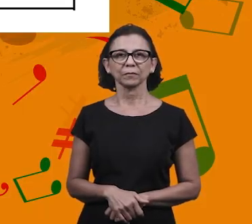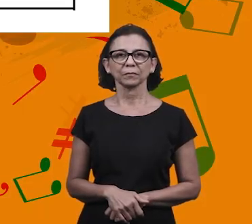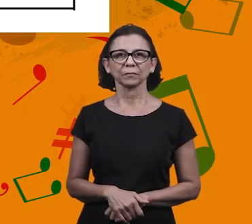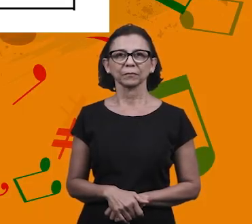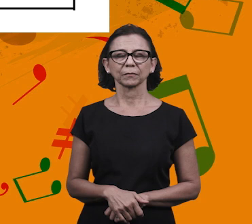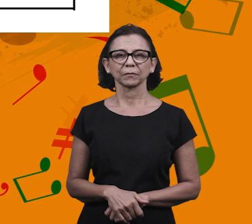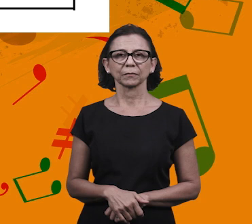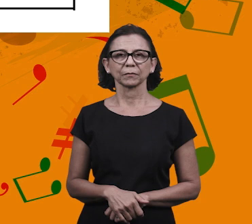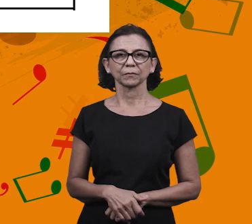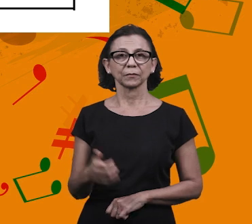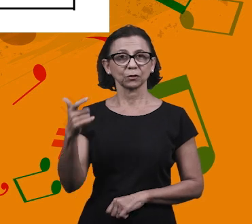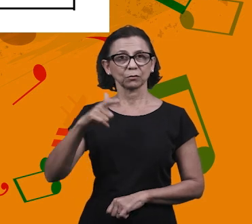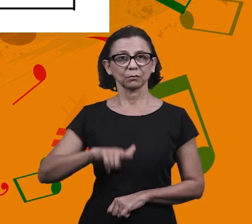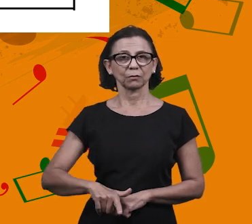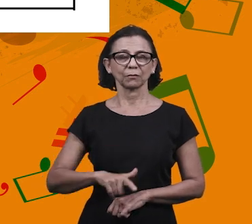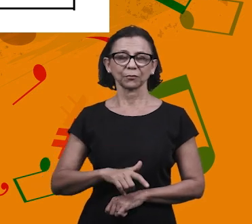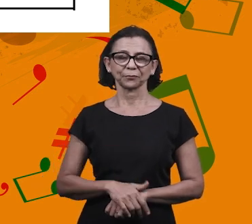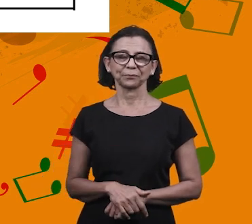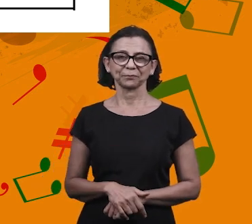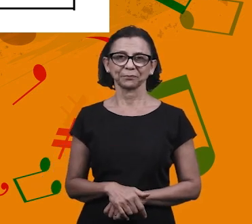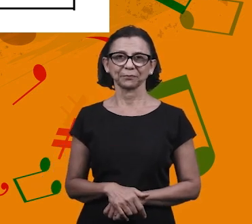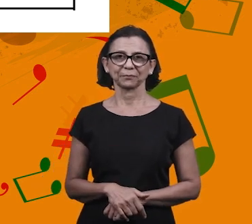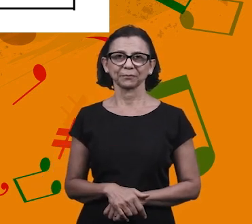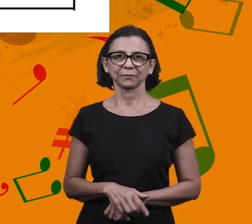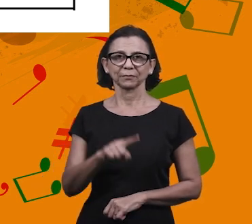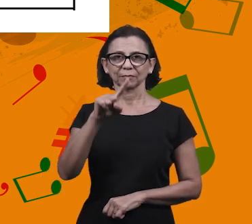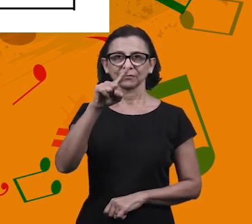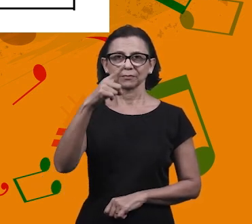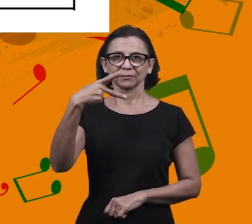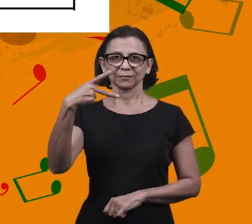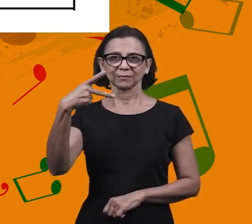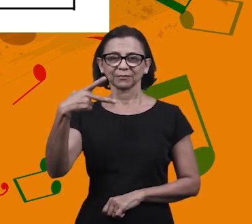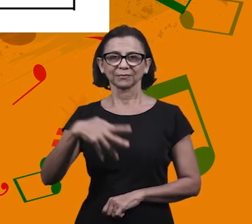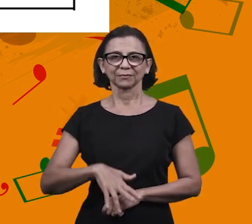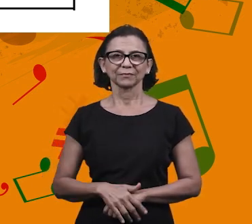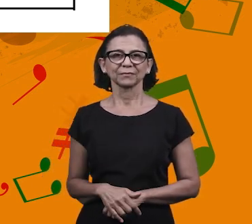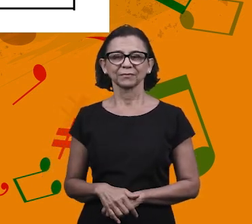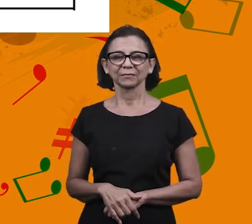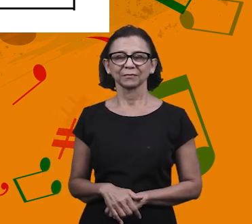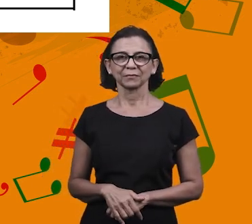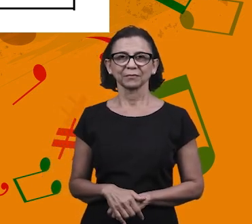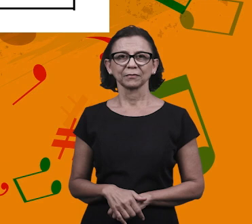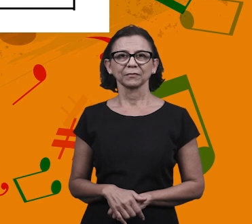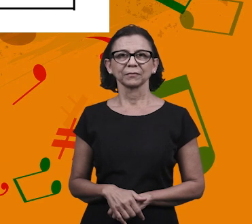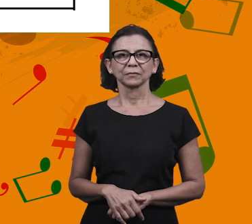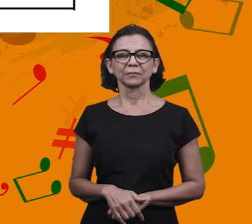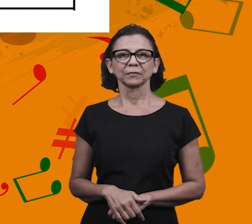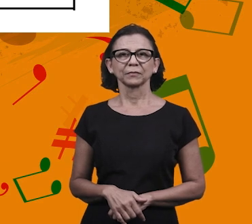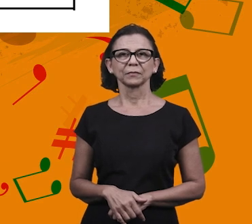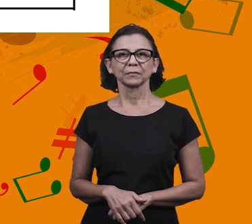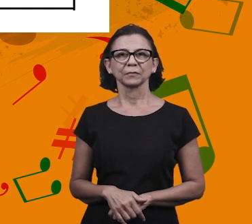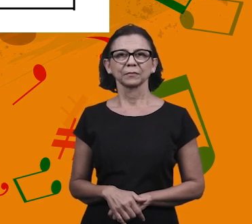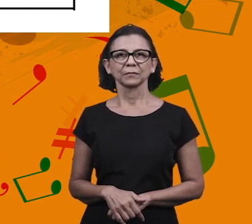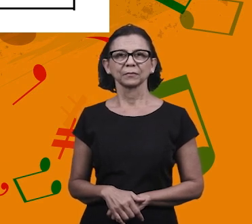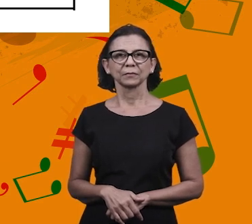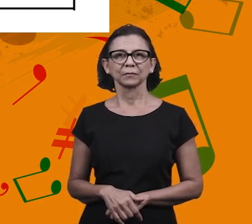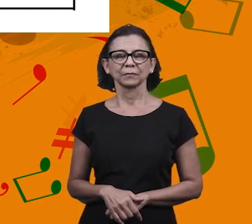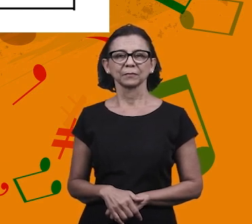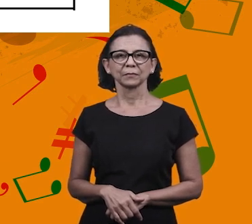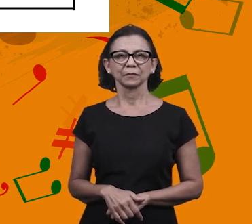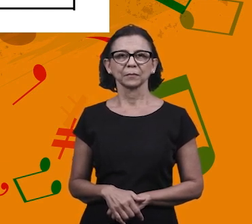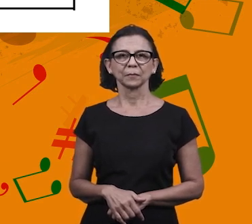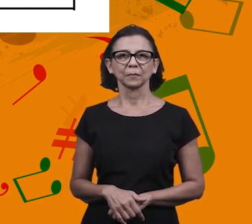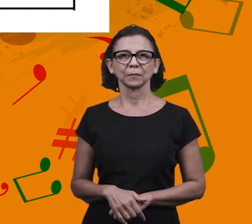mi. Encore une fois. 1, 2. Mi, fá, sol,